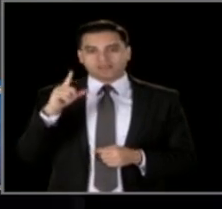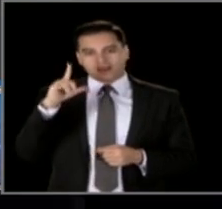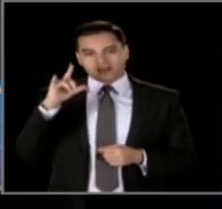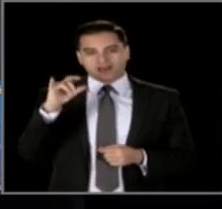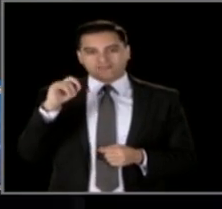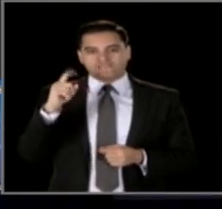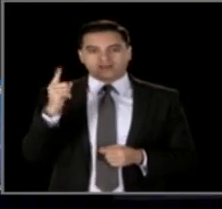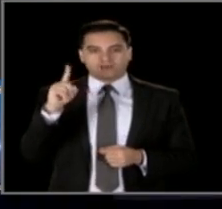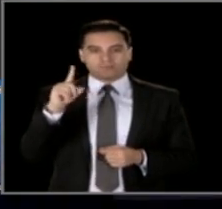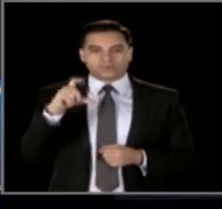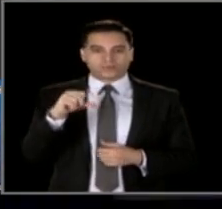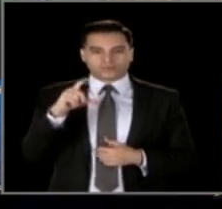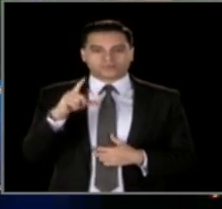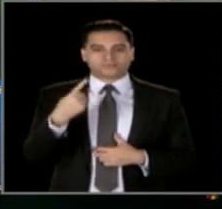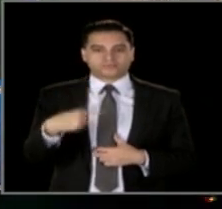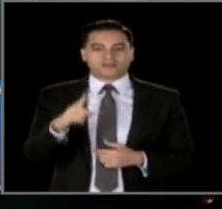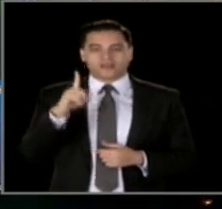صحيحة.